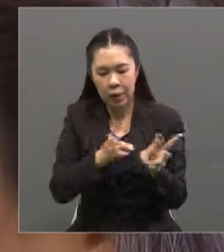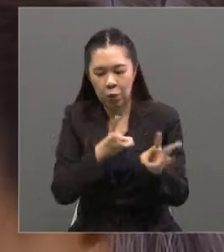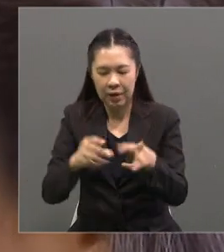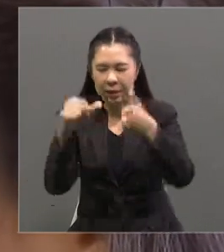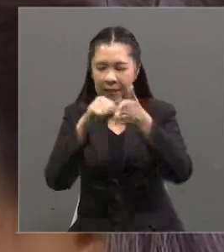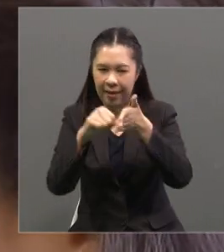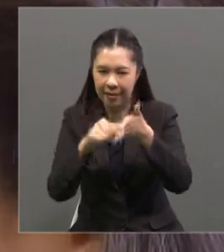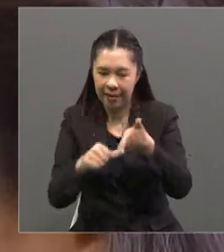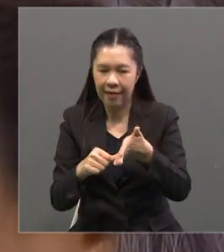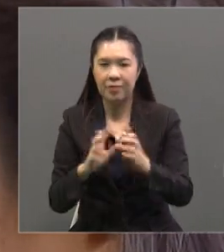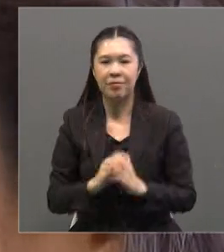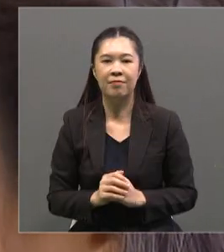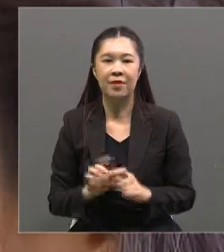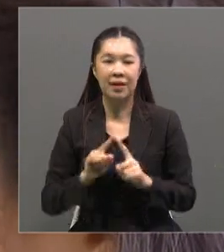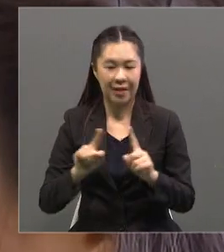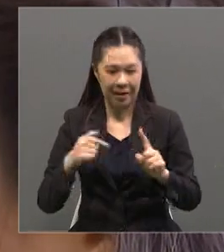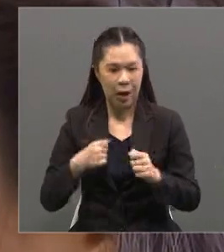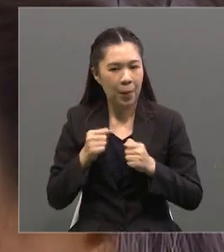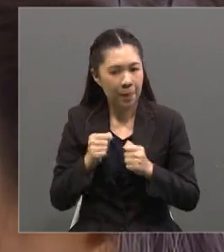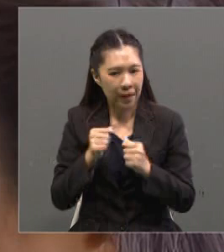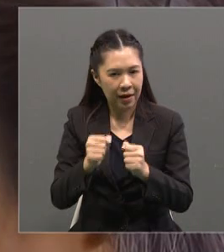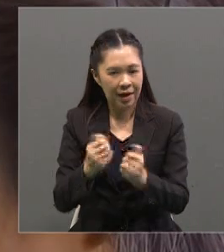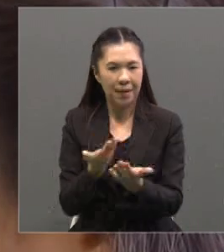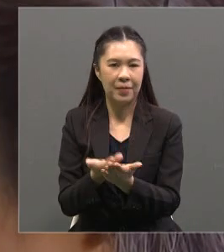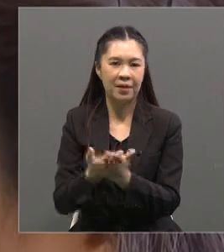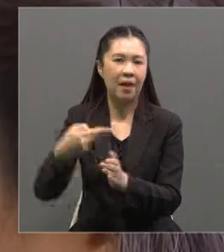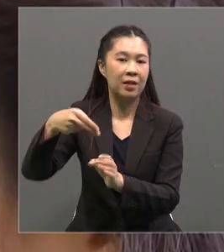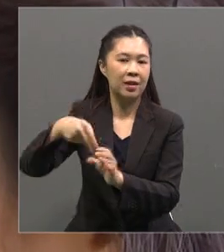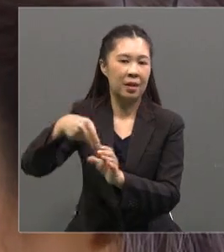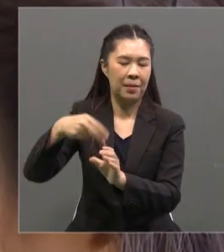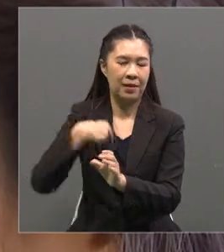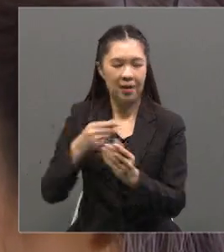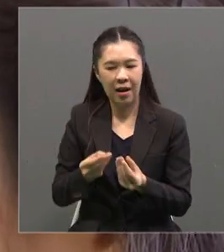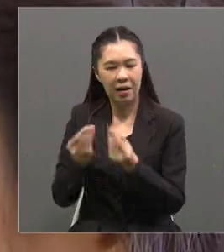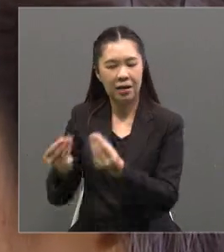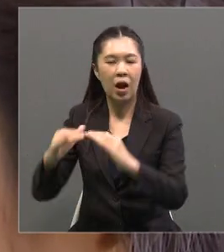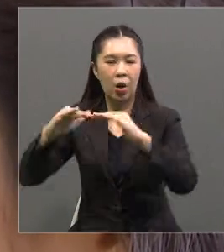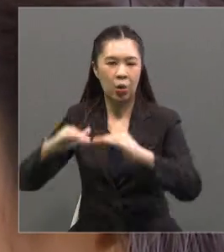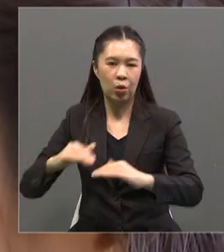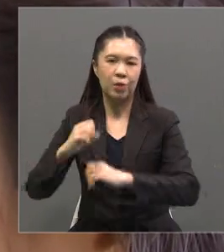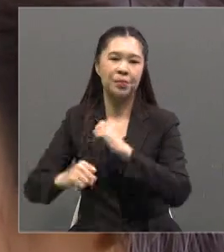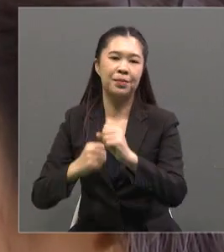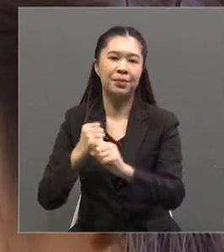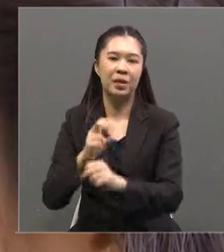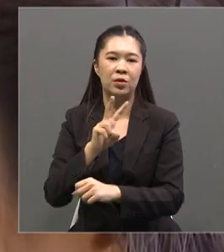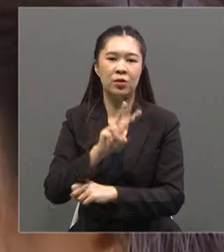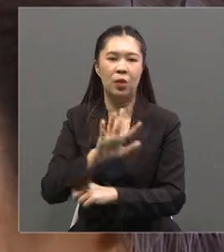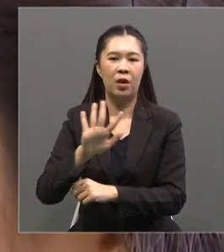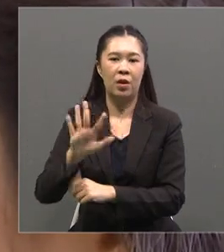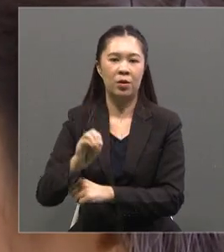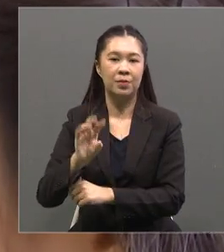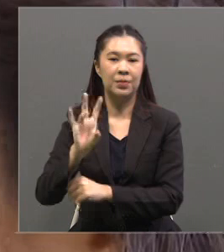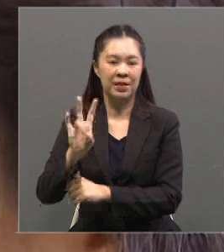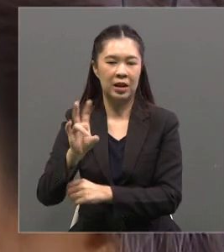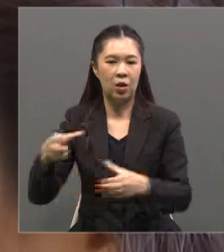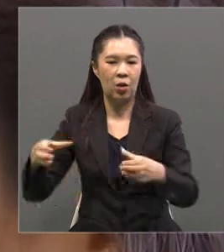แก้ไขแต่ยืนยันบอกว่าจะพยายามลดราคาเบนซินให้ได้เพื่อเป็นของขวัญปีใหม่2567แต่จะเฉพาะ